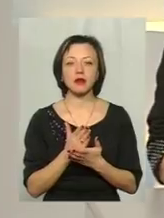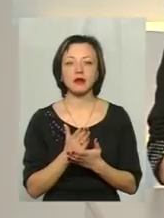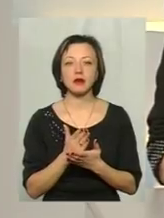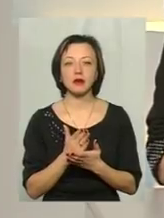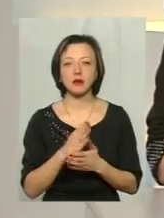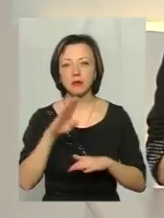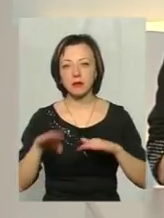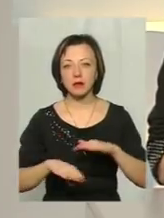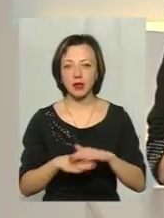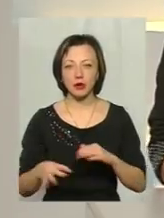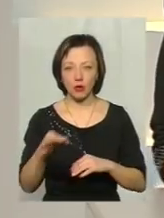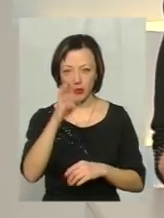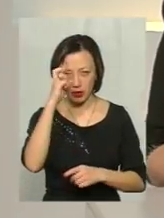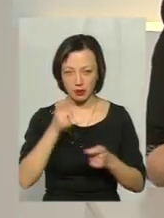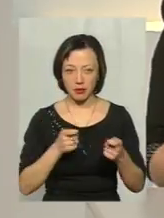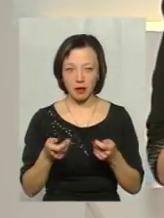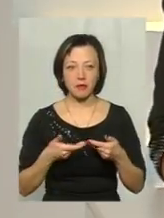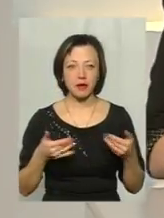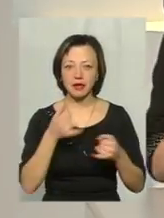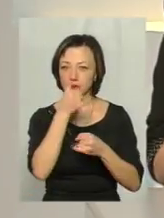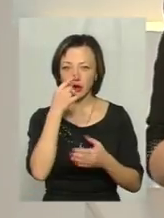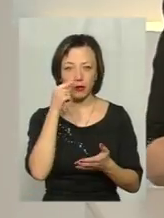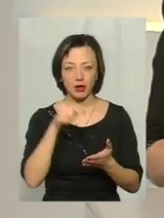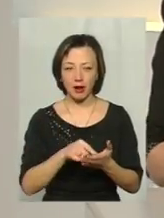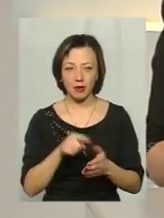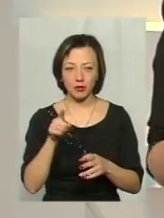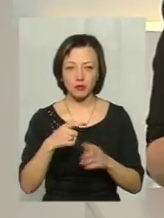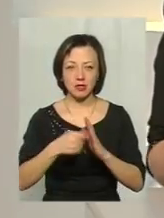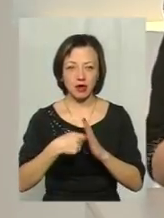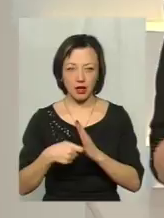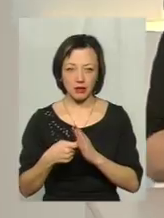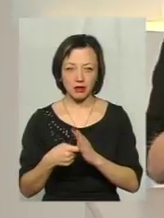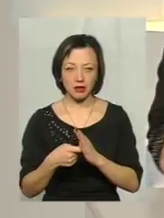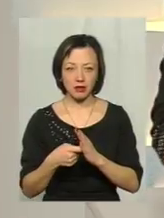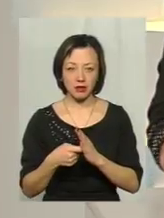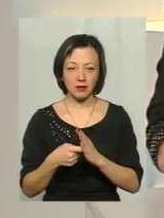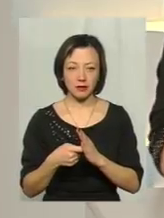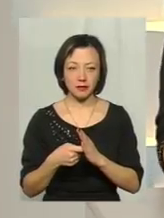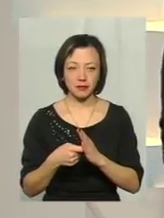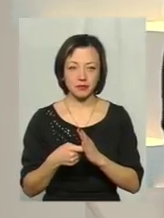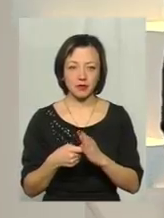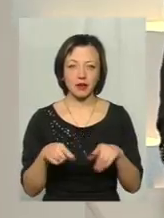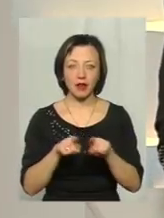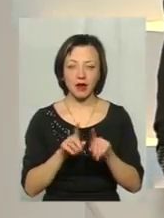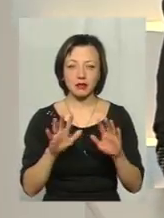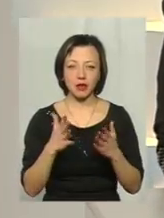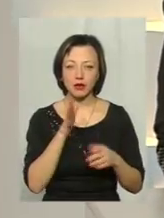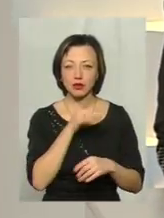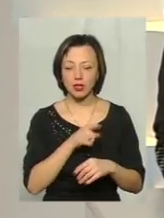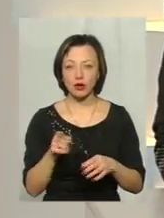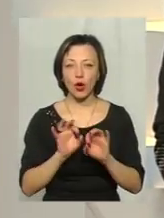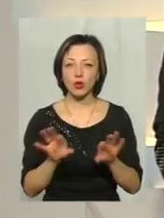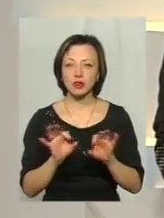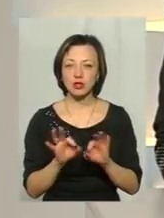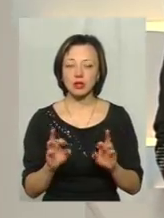знаходиться під облдержадміністрацією. Ми, на жаль, не змогли туди потрапити, щоб зняти, ну, просто так склалося з часом.